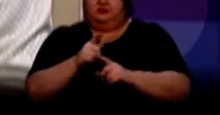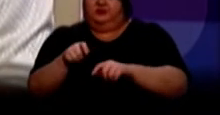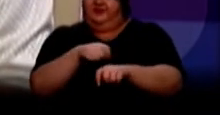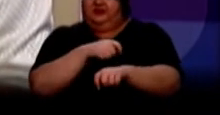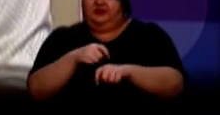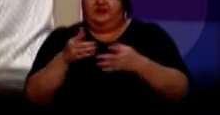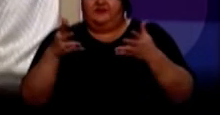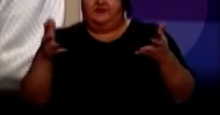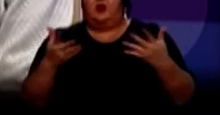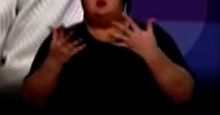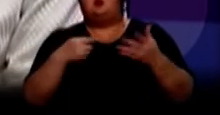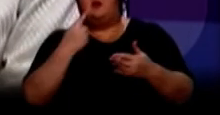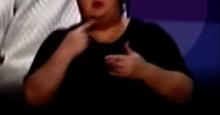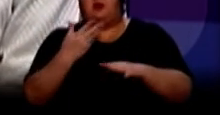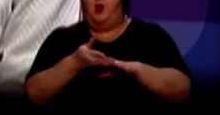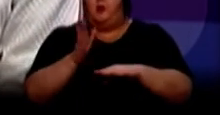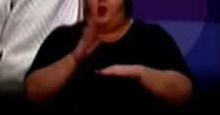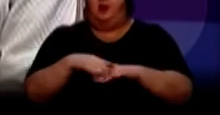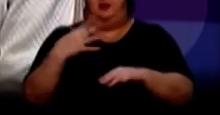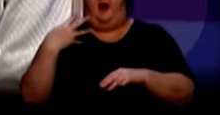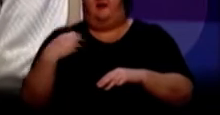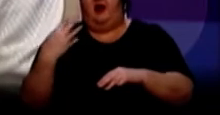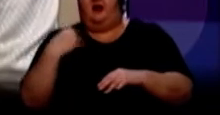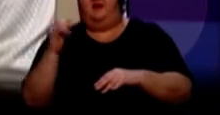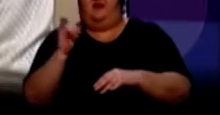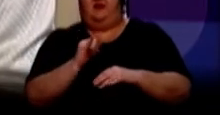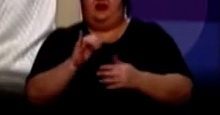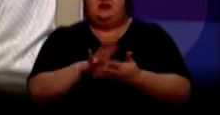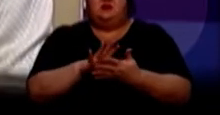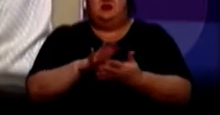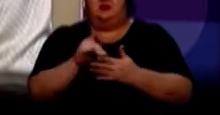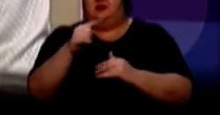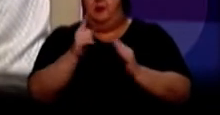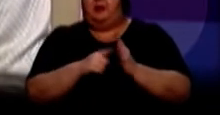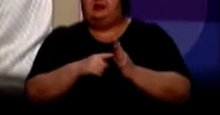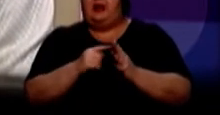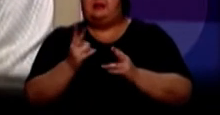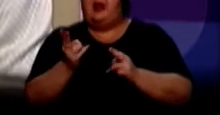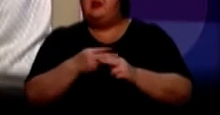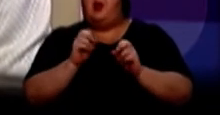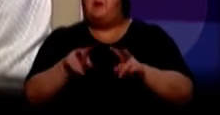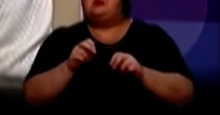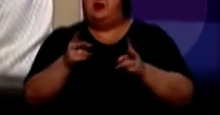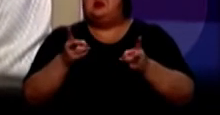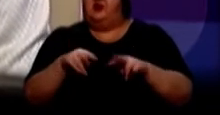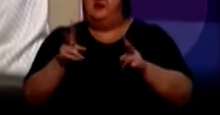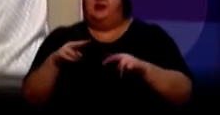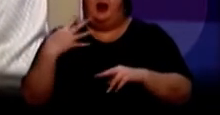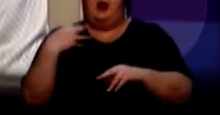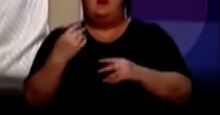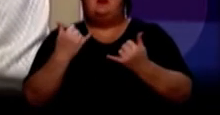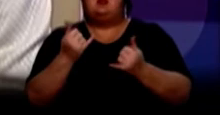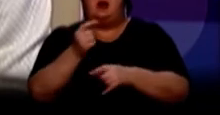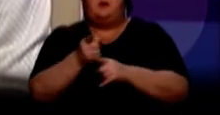про Полтаву, Львів і сміття, то це питання хіба що небезпечних відходів, тому що Львів зараз